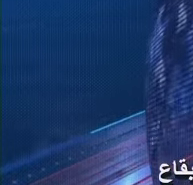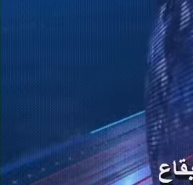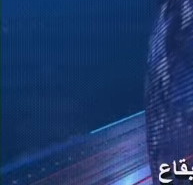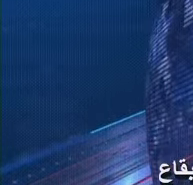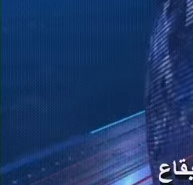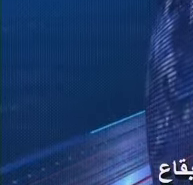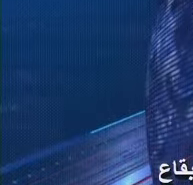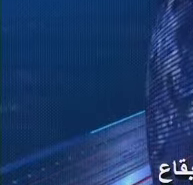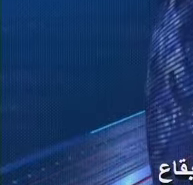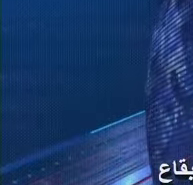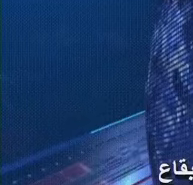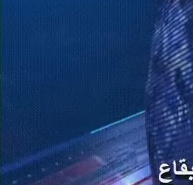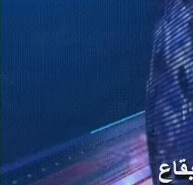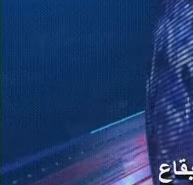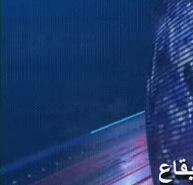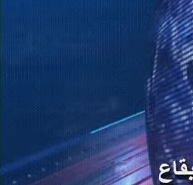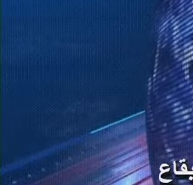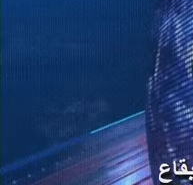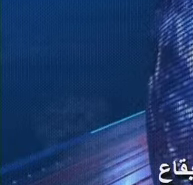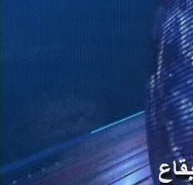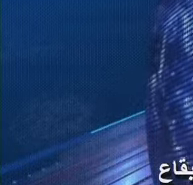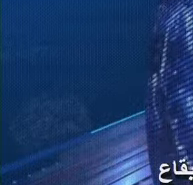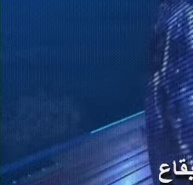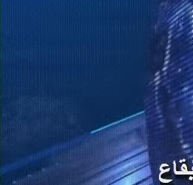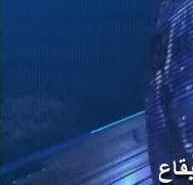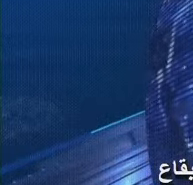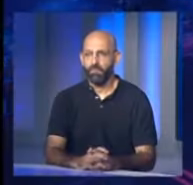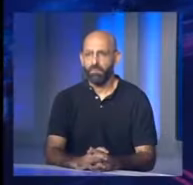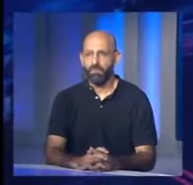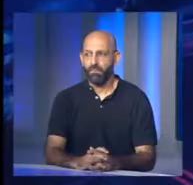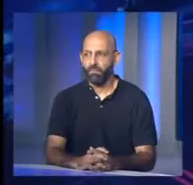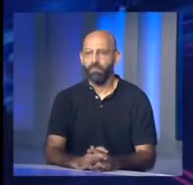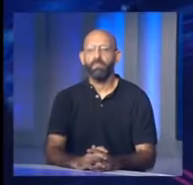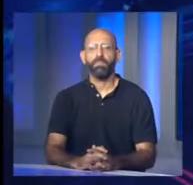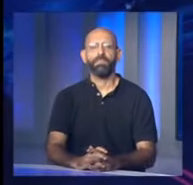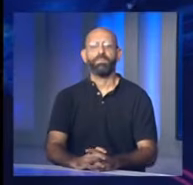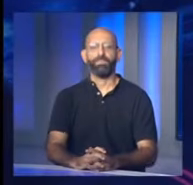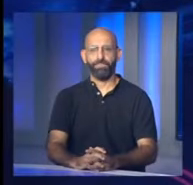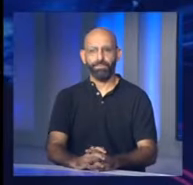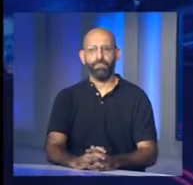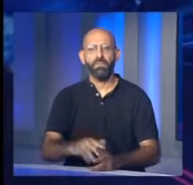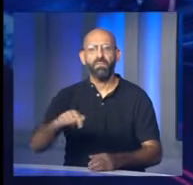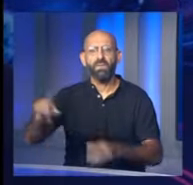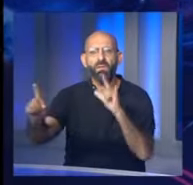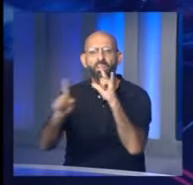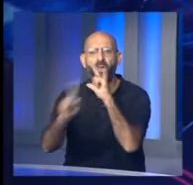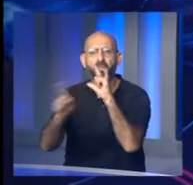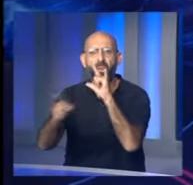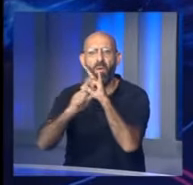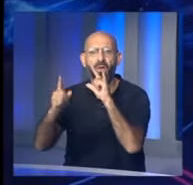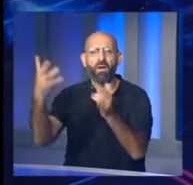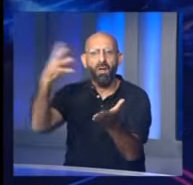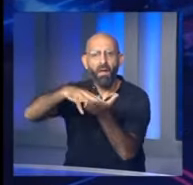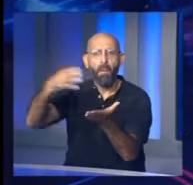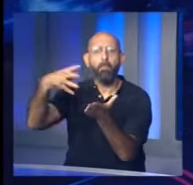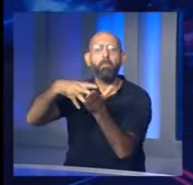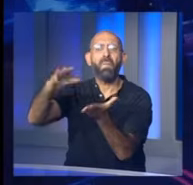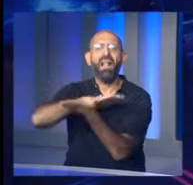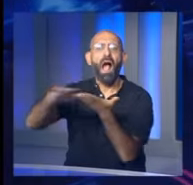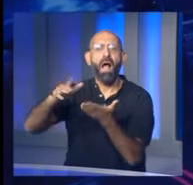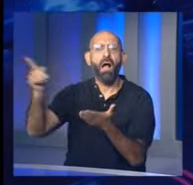الكرك نعم شكرا لك محمد على كل هذه التفاصيل الغارات المعاد تجددت على